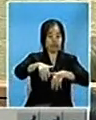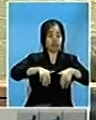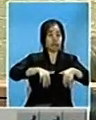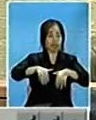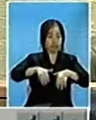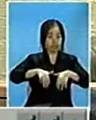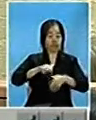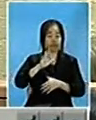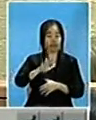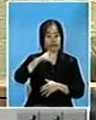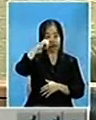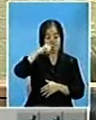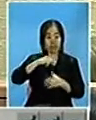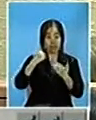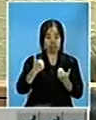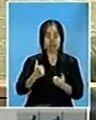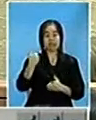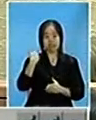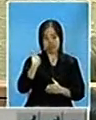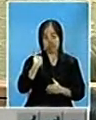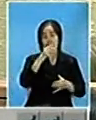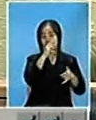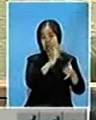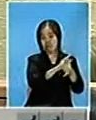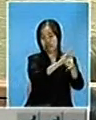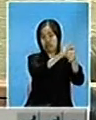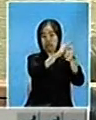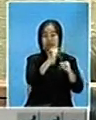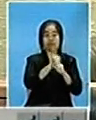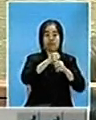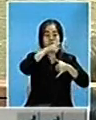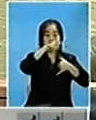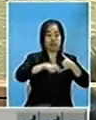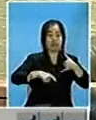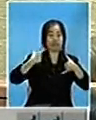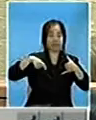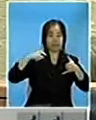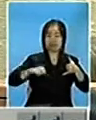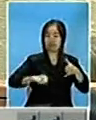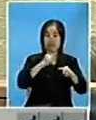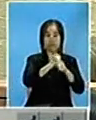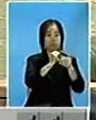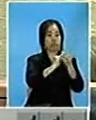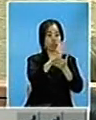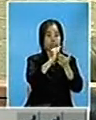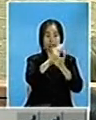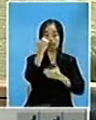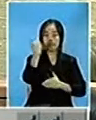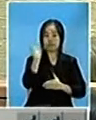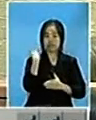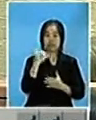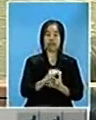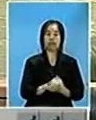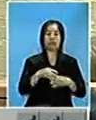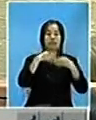ทศนี้ออกมาวิพากษ์วิจารณ์การปฏิบัติหน้าที่ของท่านอย่างกว้างขวางผิดถูกประการใดท่านกลับไปพิจารณาเ